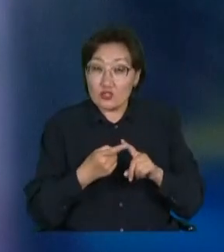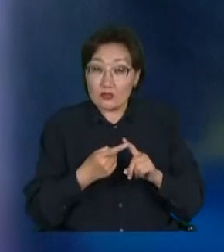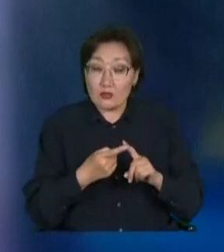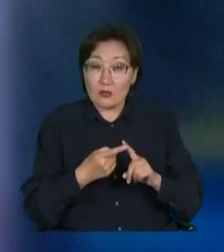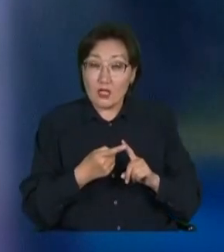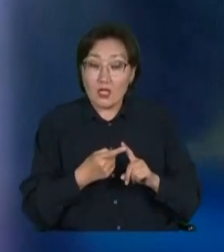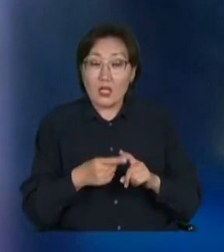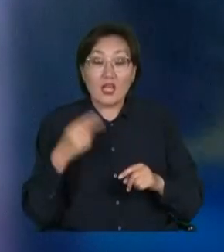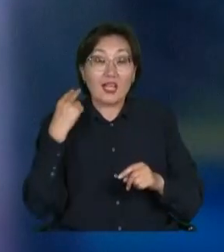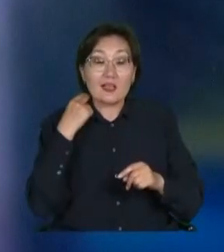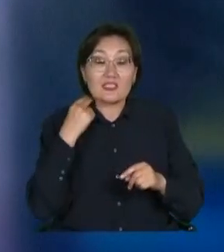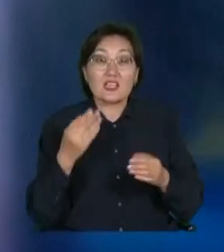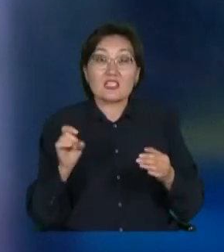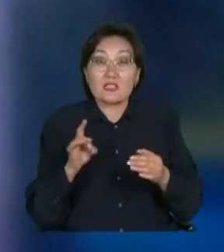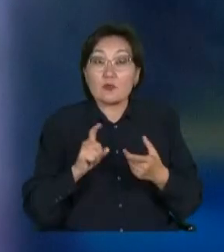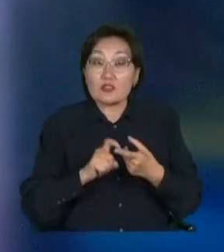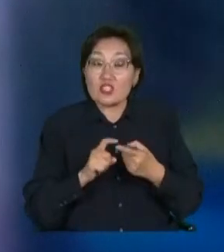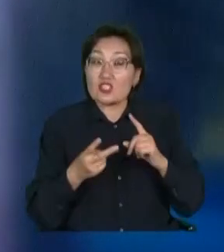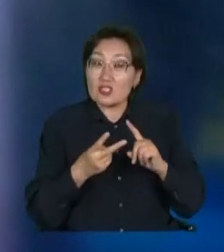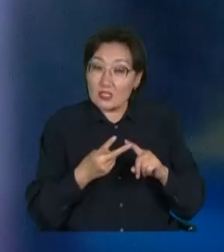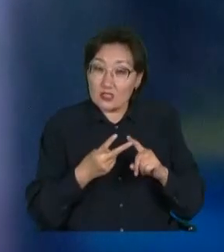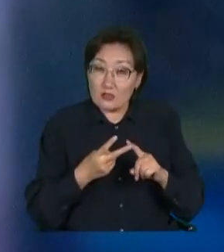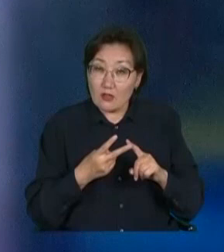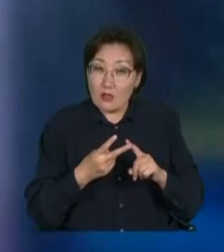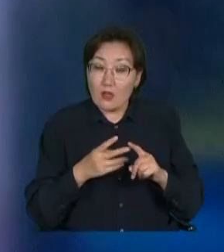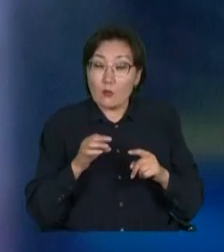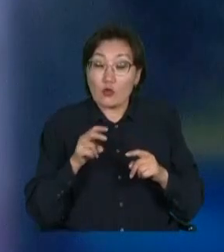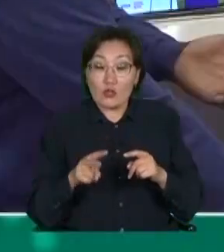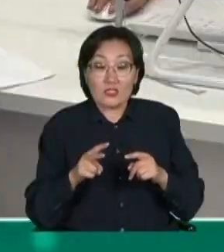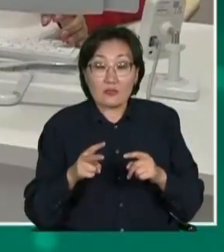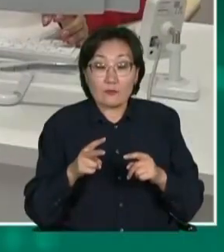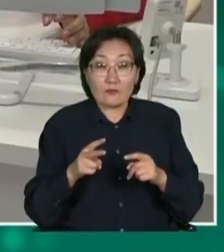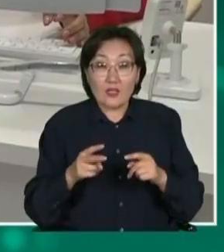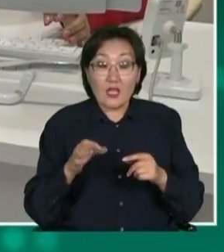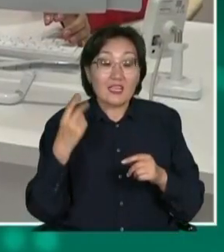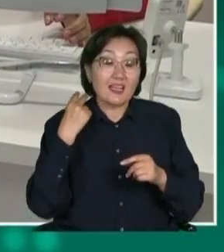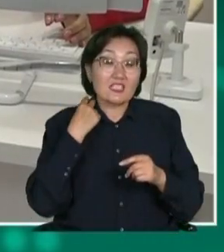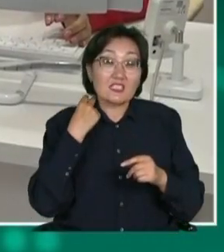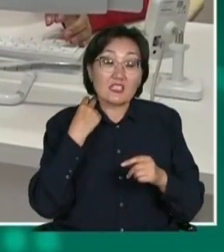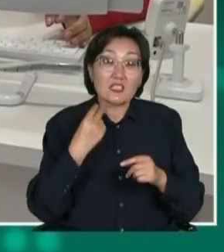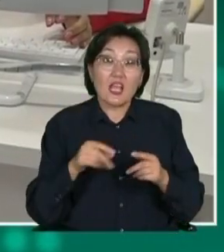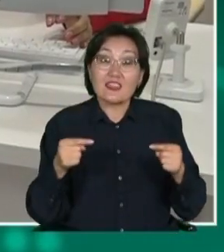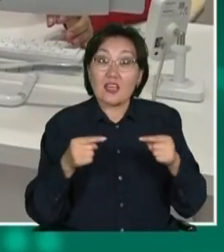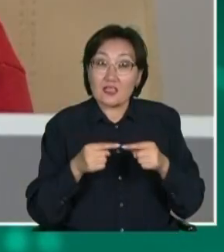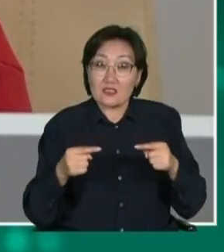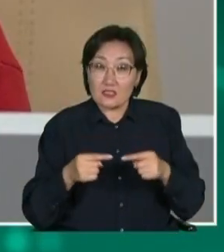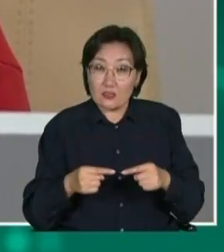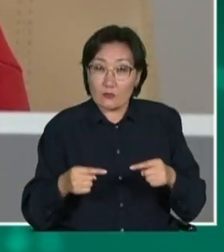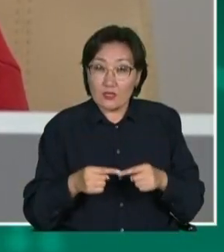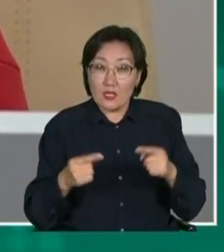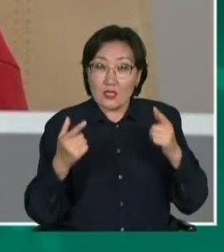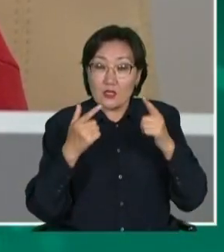деді қарыз көлемі нелердің бірі. Енді екіншіден ол мысалы жаңа деді сол қарыздары сол нақты деректерге сәйкес